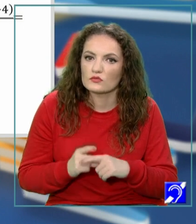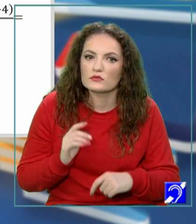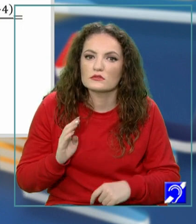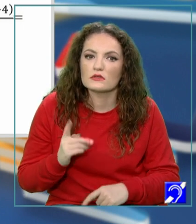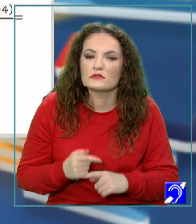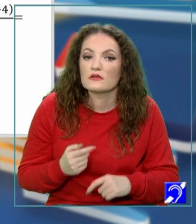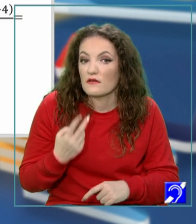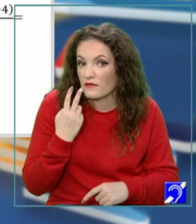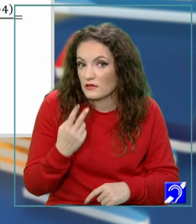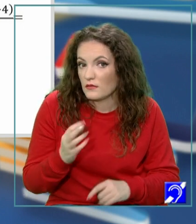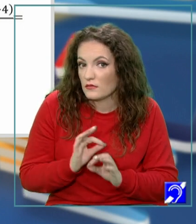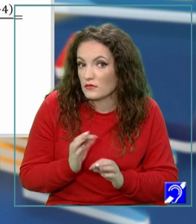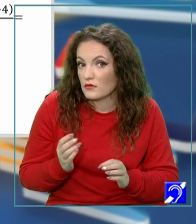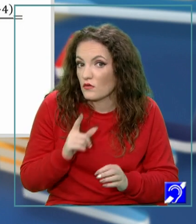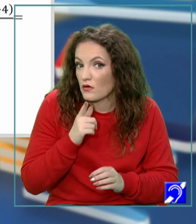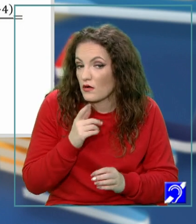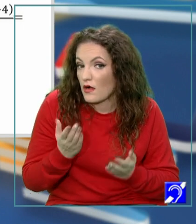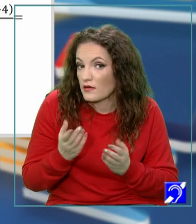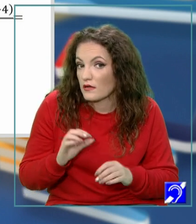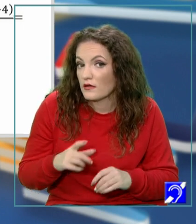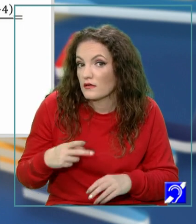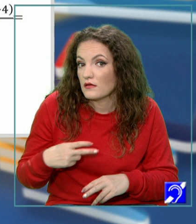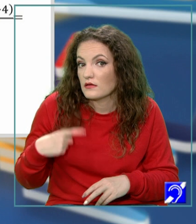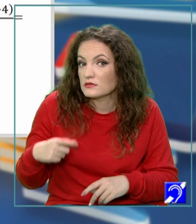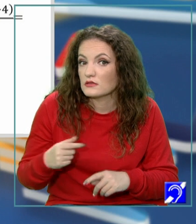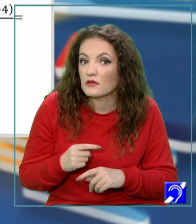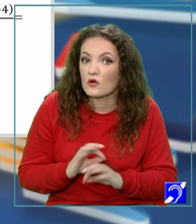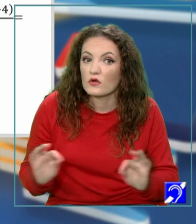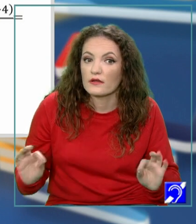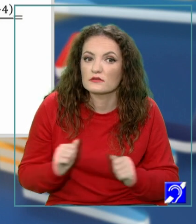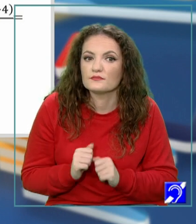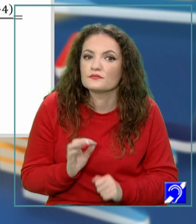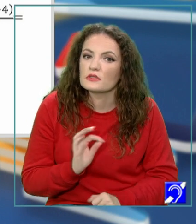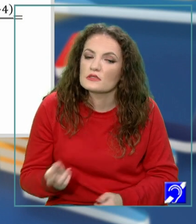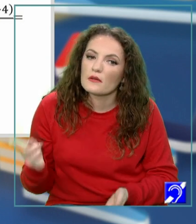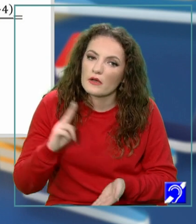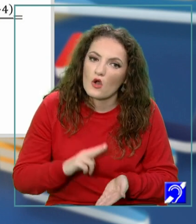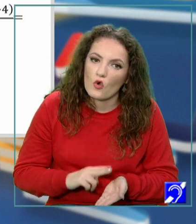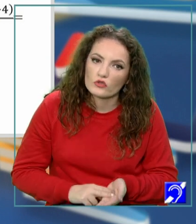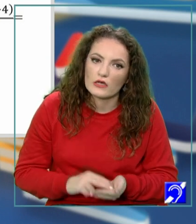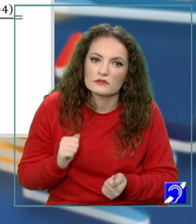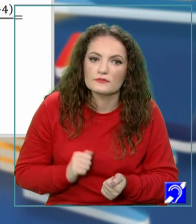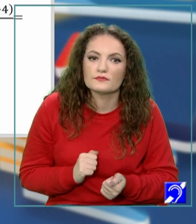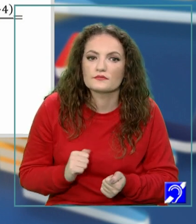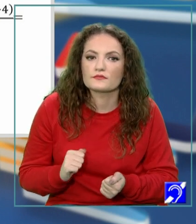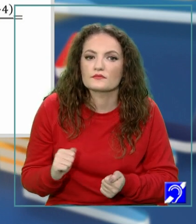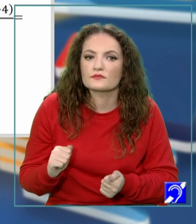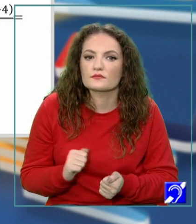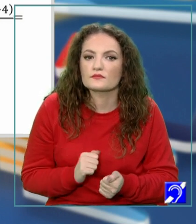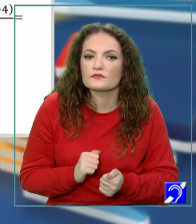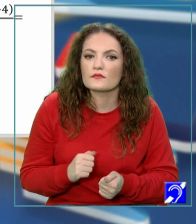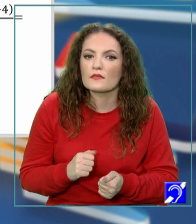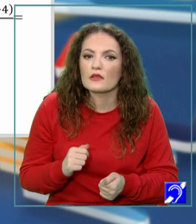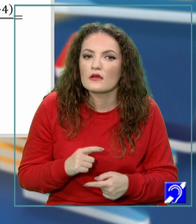este corectă. Voi scrie încă o dată exercițiu. X minus 2 supra x minus 4, plus x pătrat plus x minus 4 supra 16 minus x